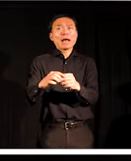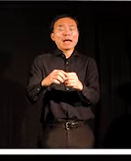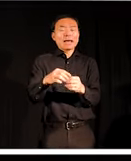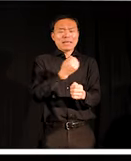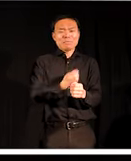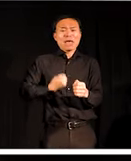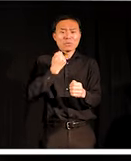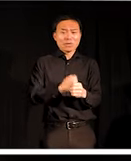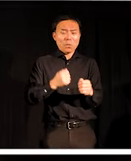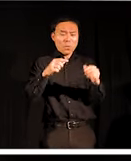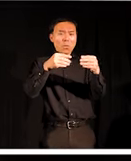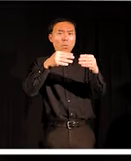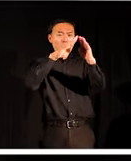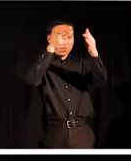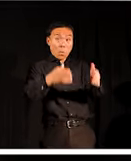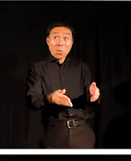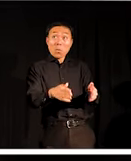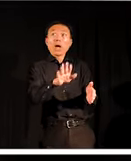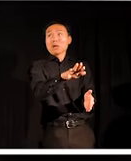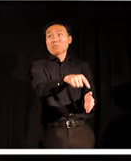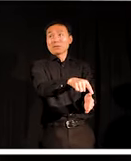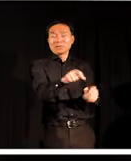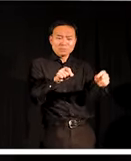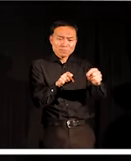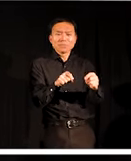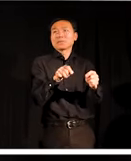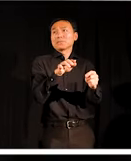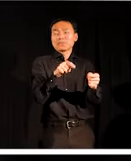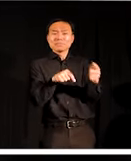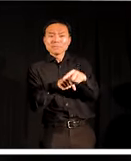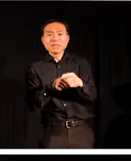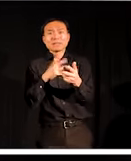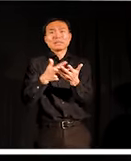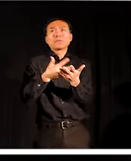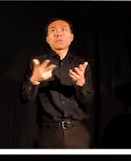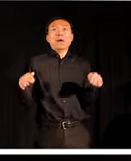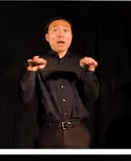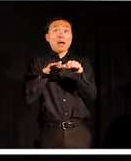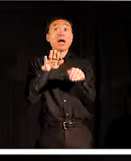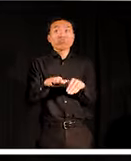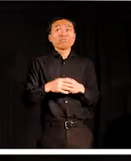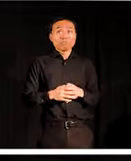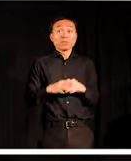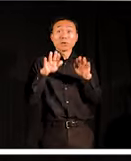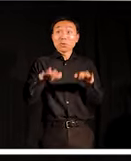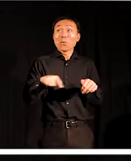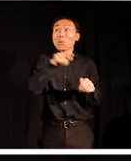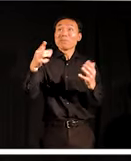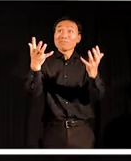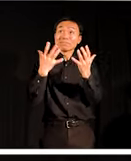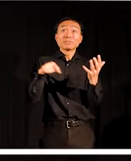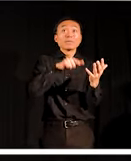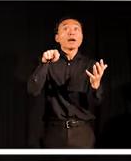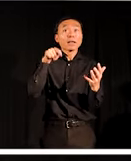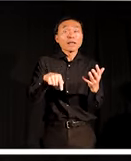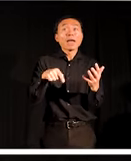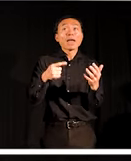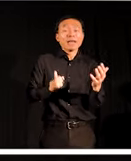党がありますえっと今日ご来場の皆様で姫入平和記念資料官にあのいらっしゃったことがある